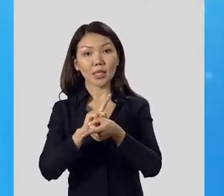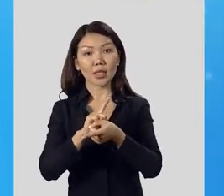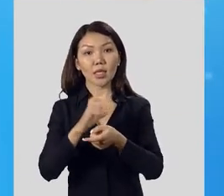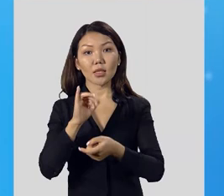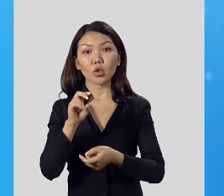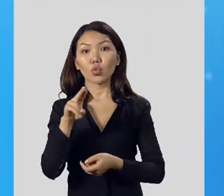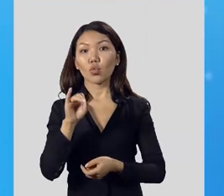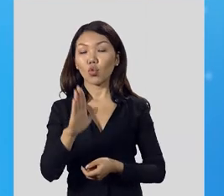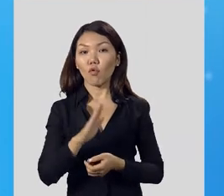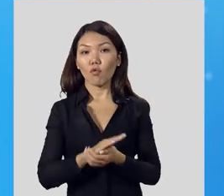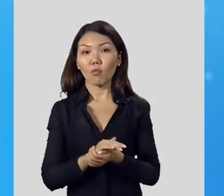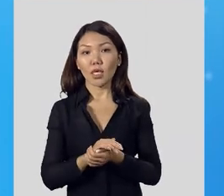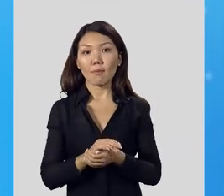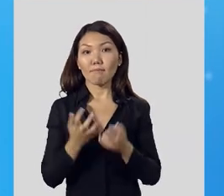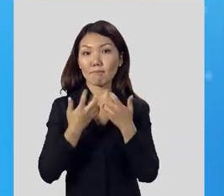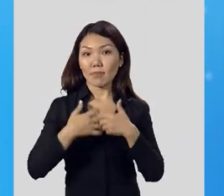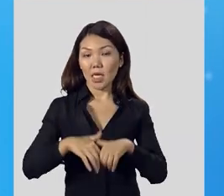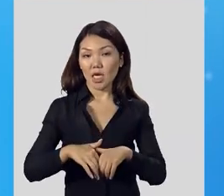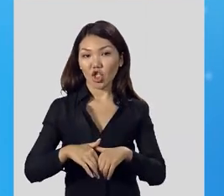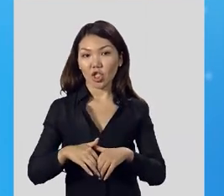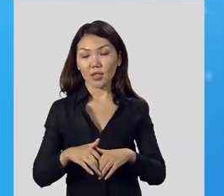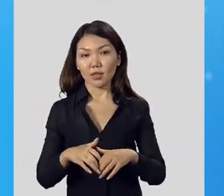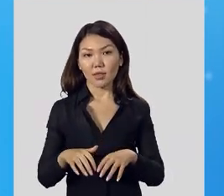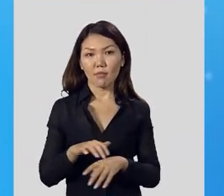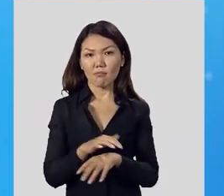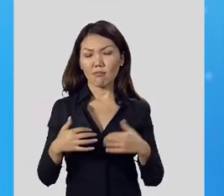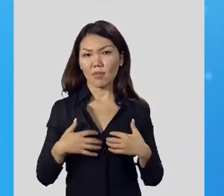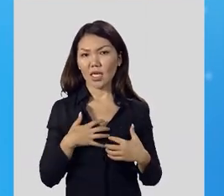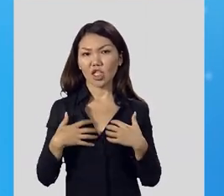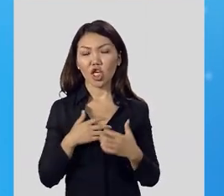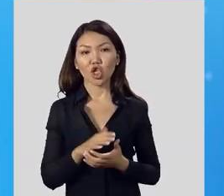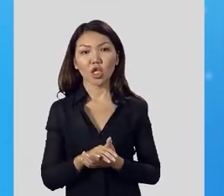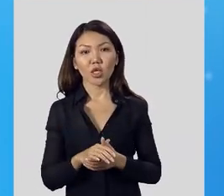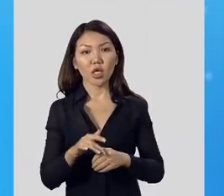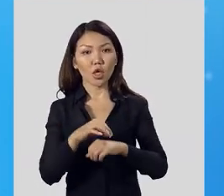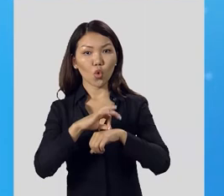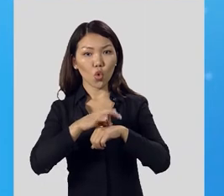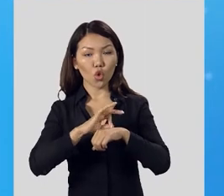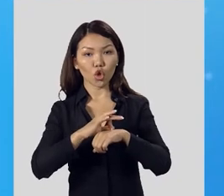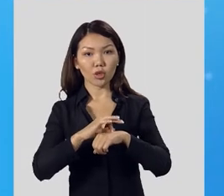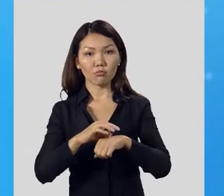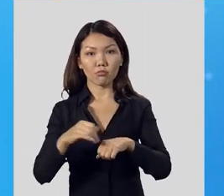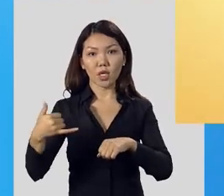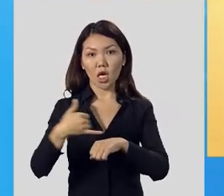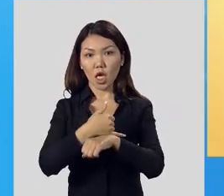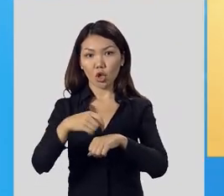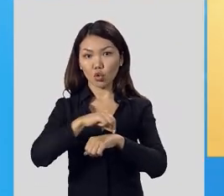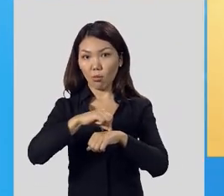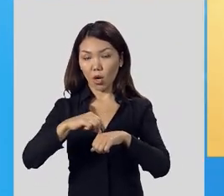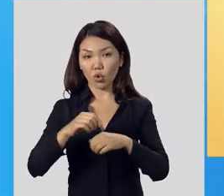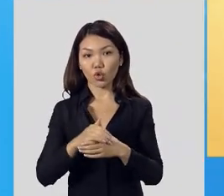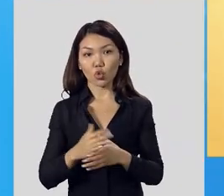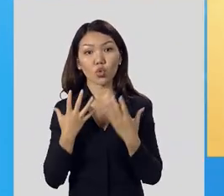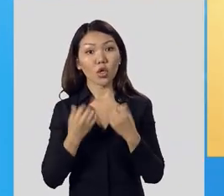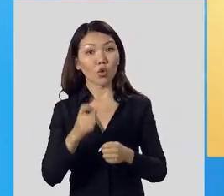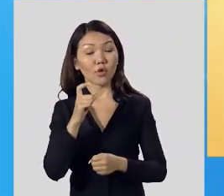при механическом раздражении кожи, проведение по коже карандашом. У здорового человека